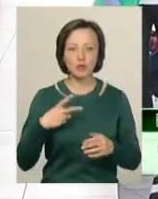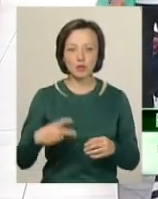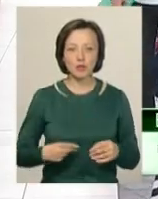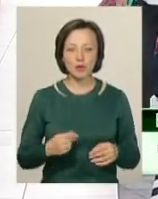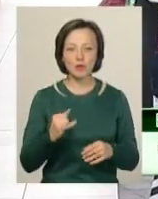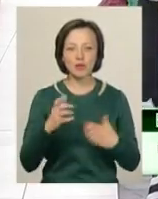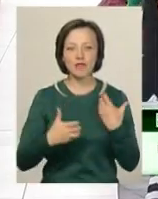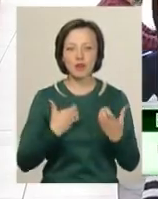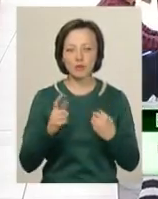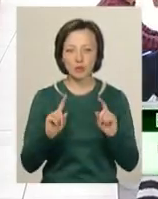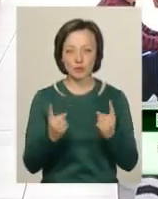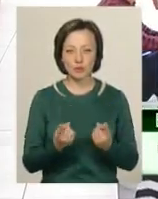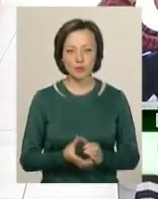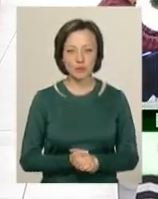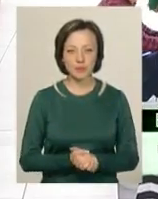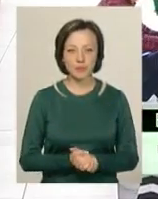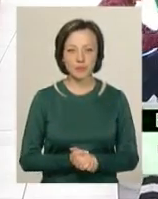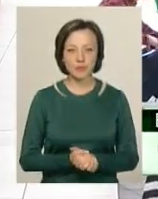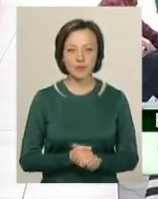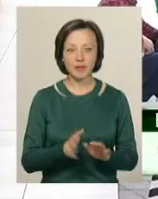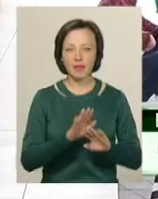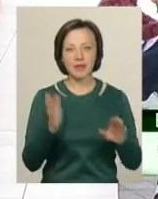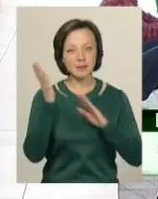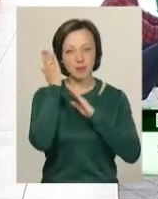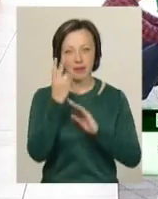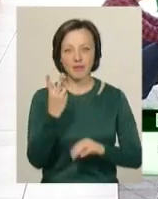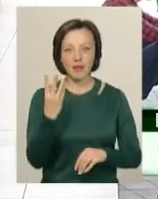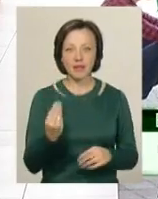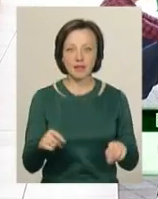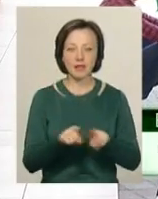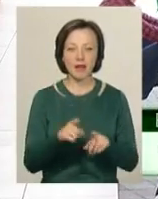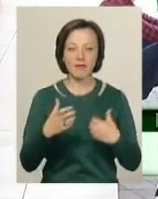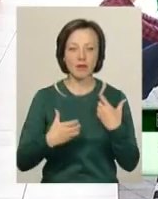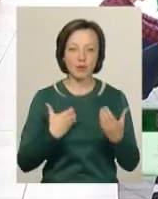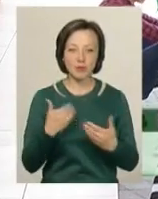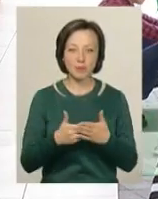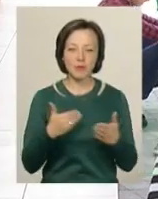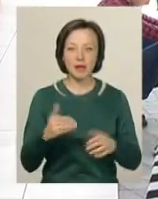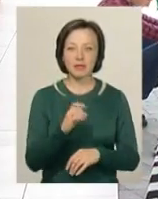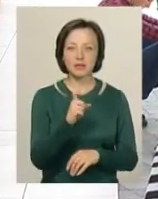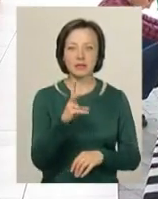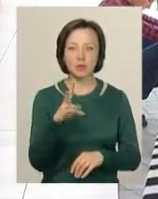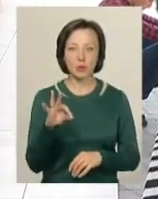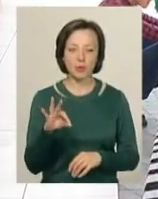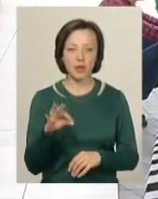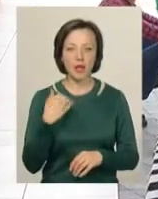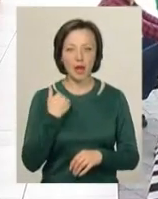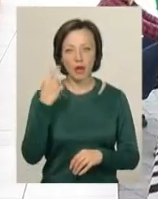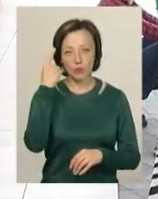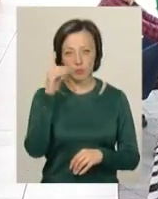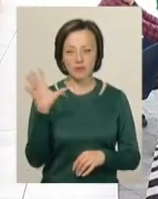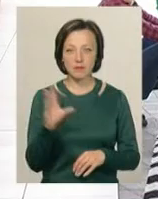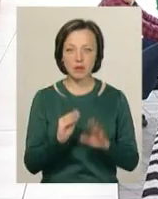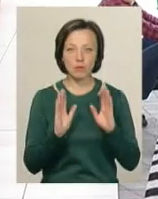дуже хвилюється. Не спала вже два дні. Так хвилюється перед ЗНО. Ну, я думаю, що все